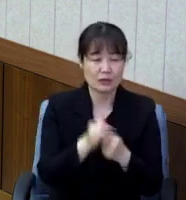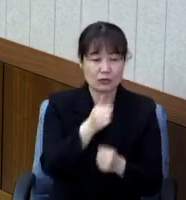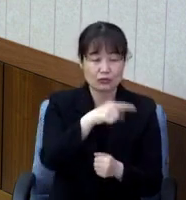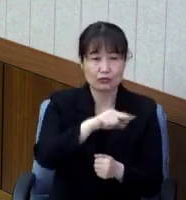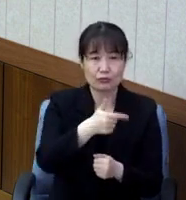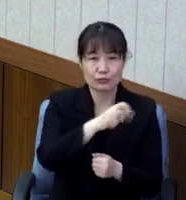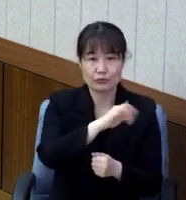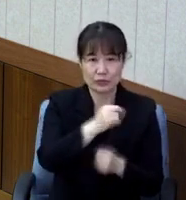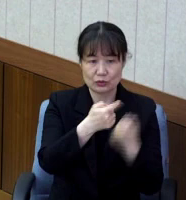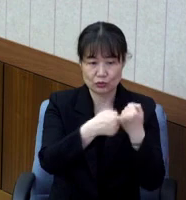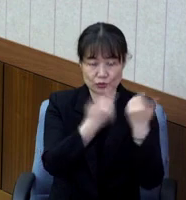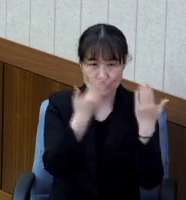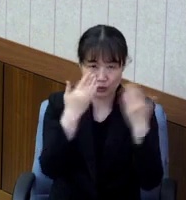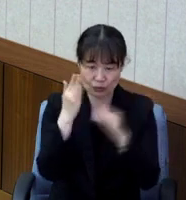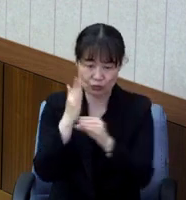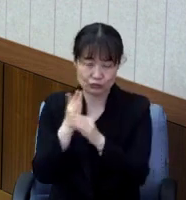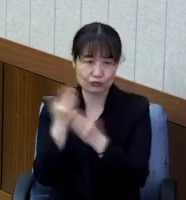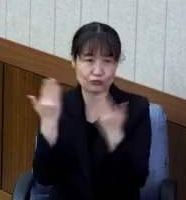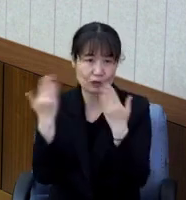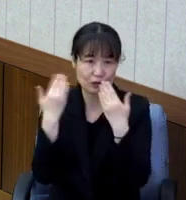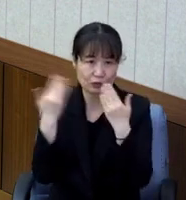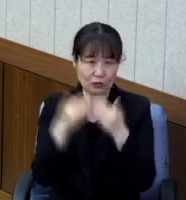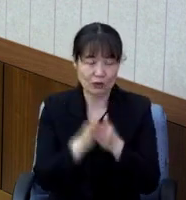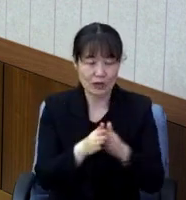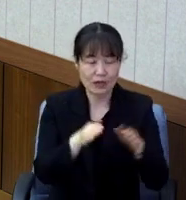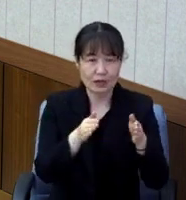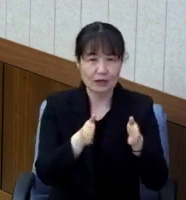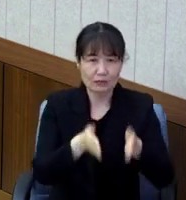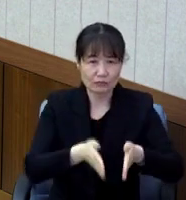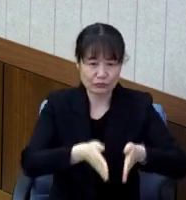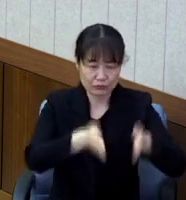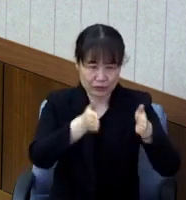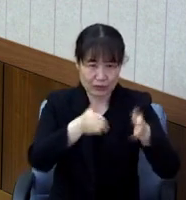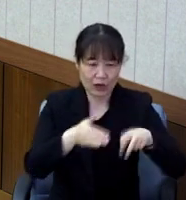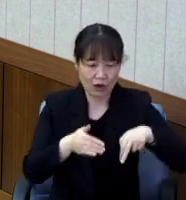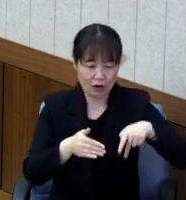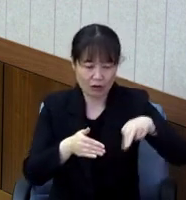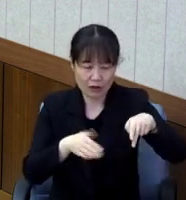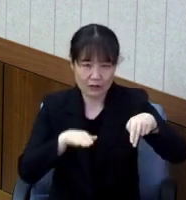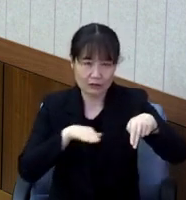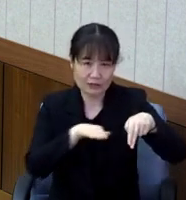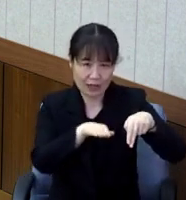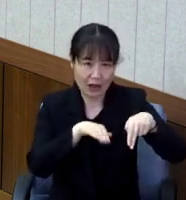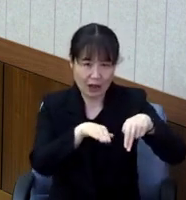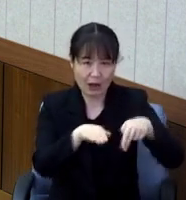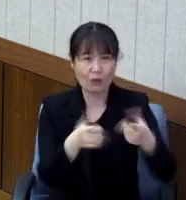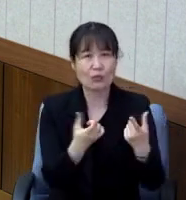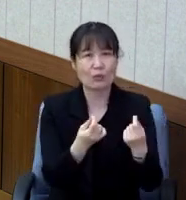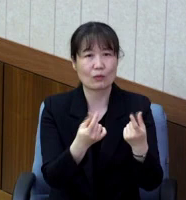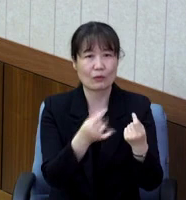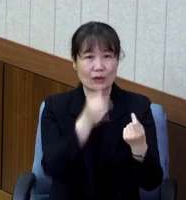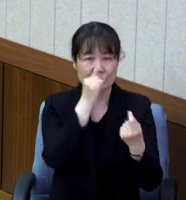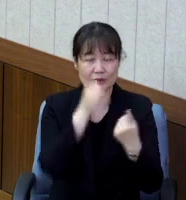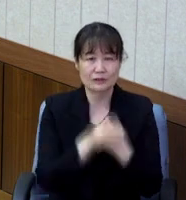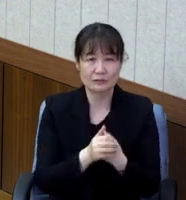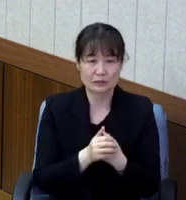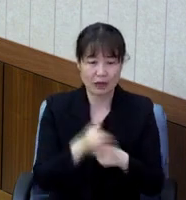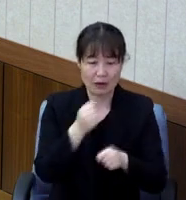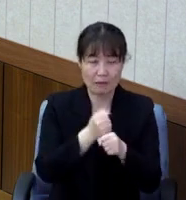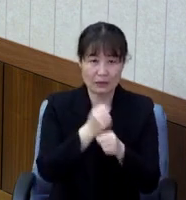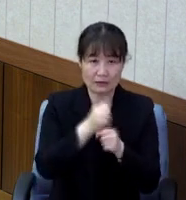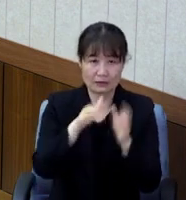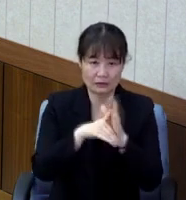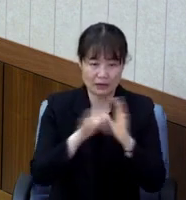훈민초등학교와 훈민중학교 모두 정문 입구와 차량 출입구가 결합하여 있음을 알 수 있습니다. 설계 당시